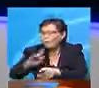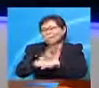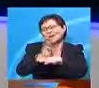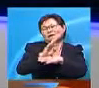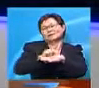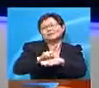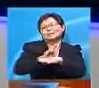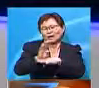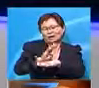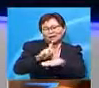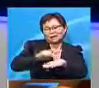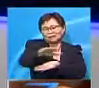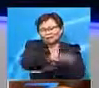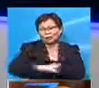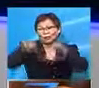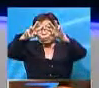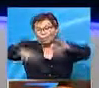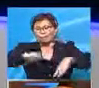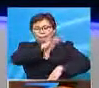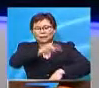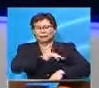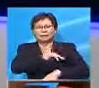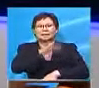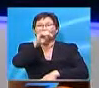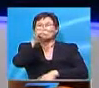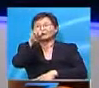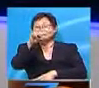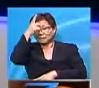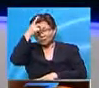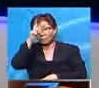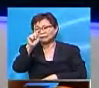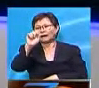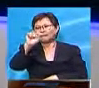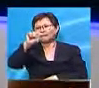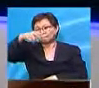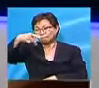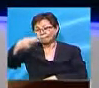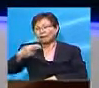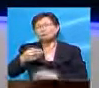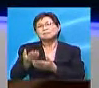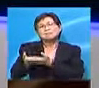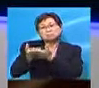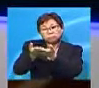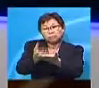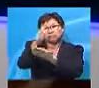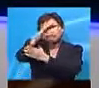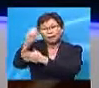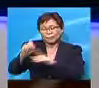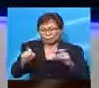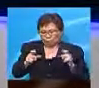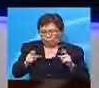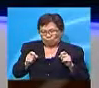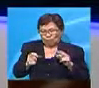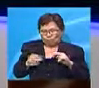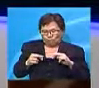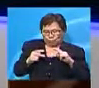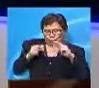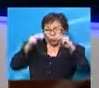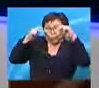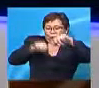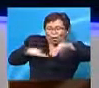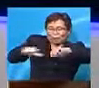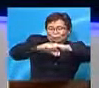di rantau itu. Menteri Perdagangan Antarabangsa dan Industri Datuk Seri Mustafa Mohamad turut menyarankan agar syarikat swasta meningkatkan